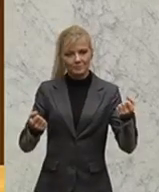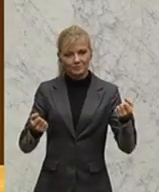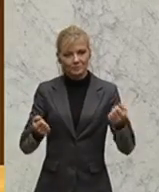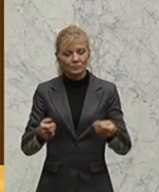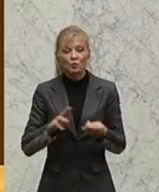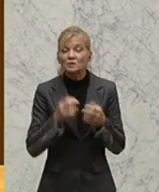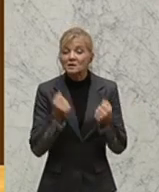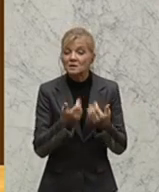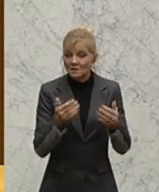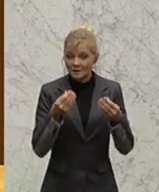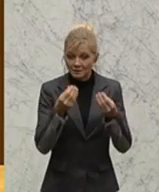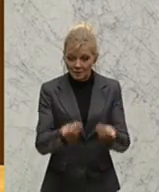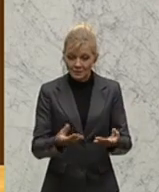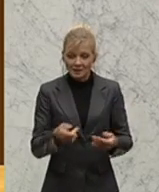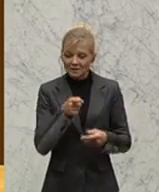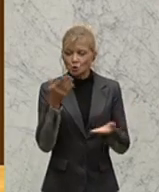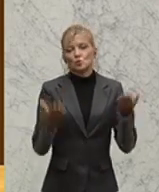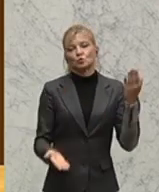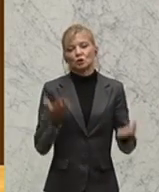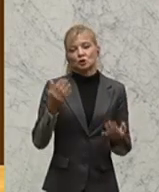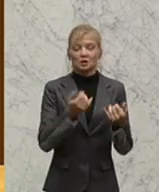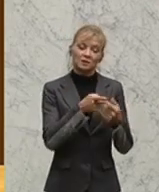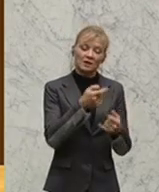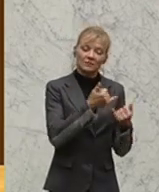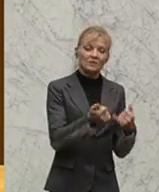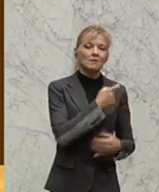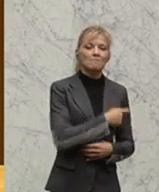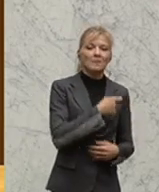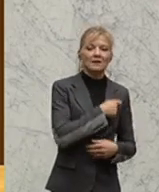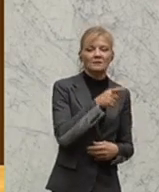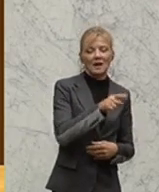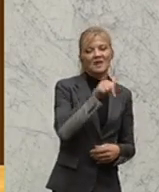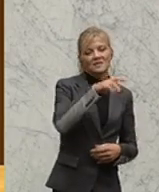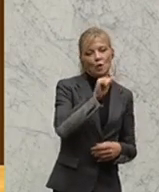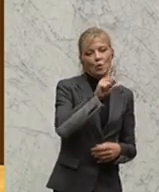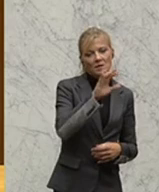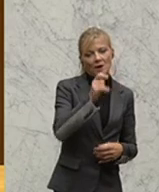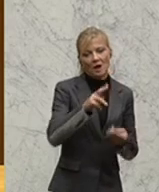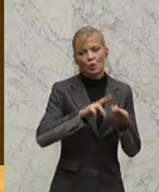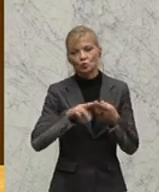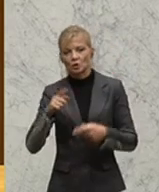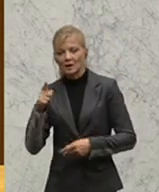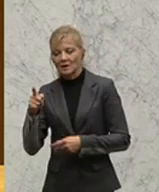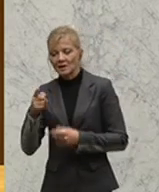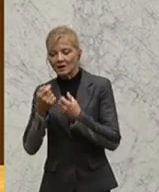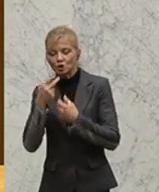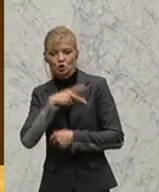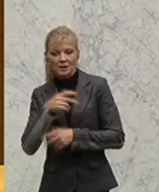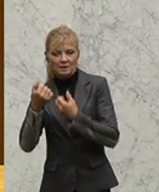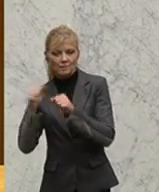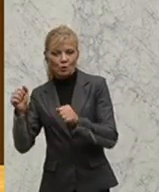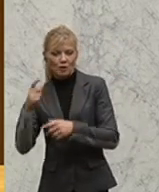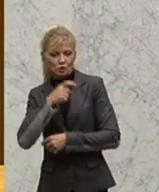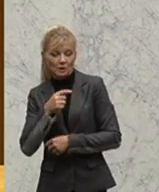der Unterschied zwischen einer neoliberalen Partei und einer sozialdemokratischen Partei. Es ist gut, es ist so, eine Demokratie lebt ja auch von der